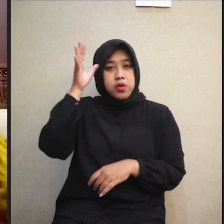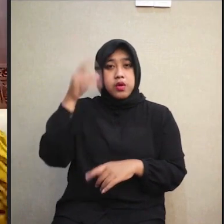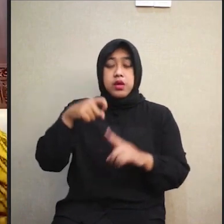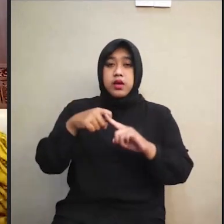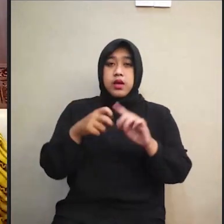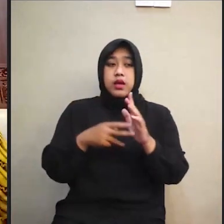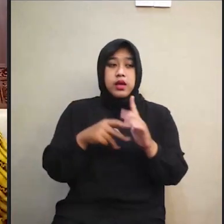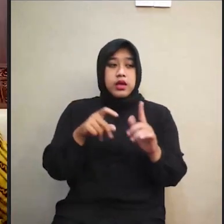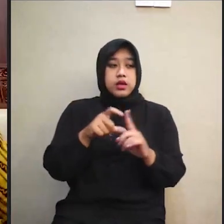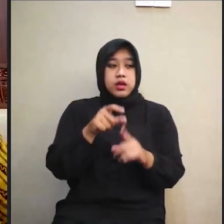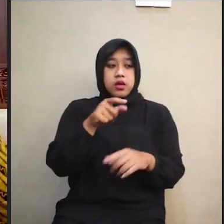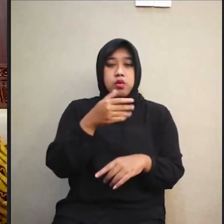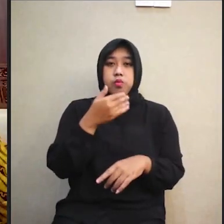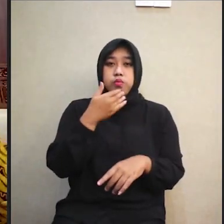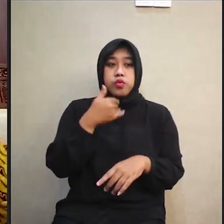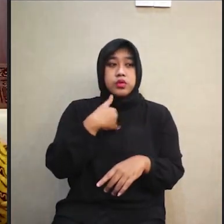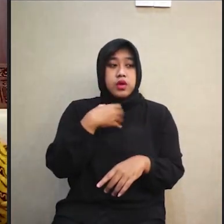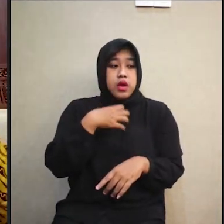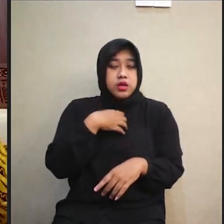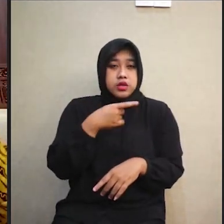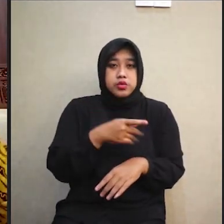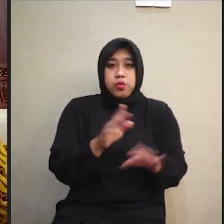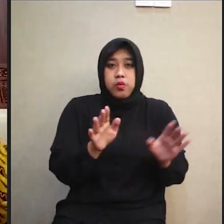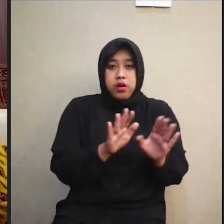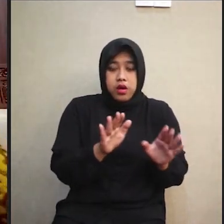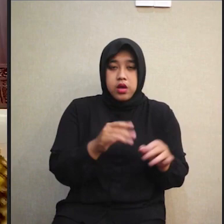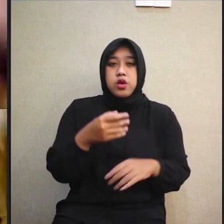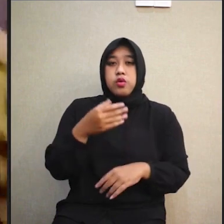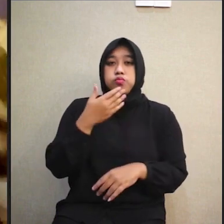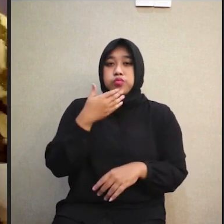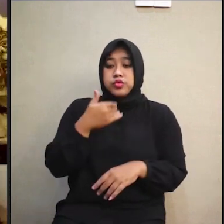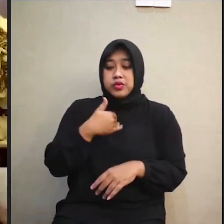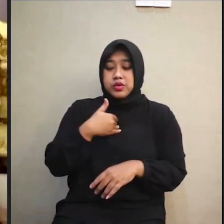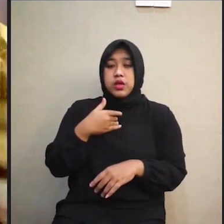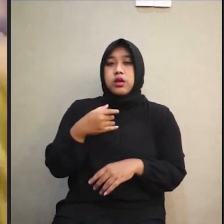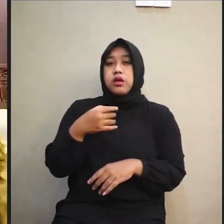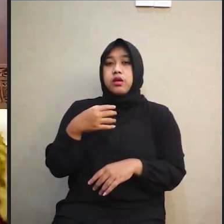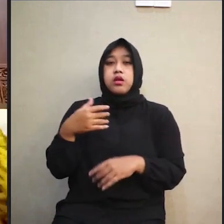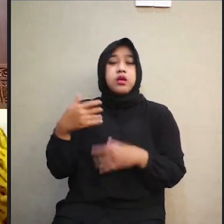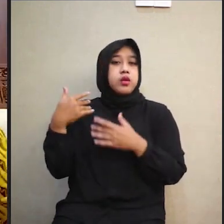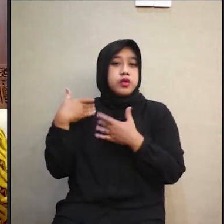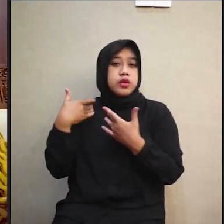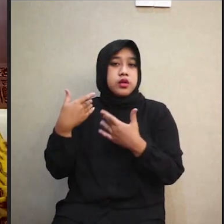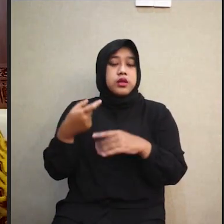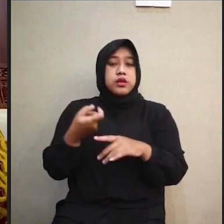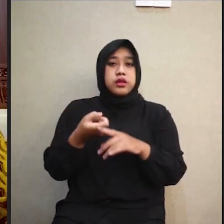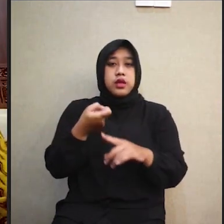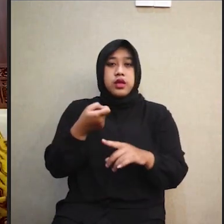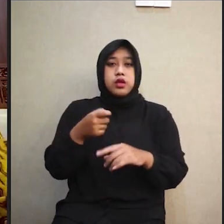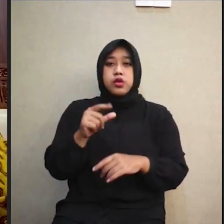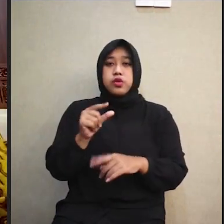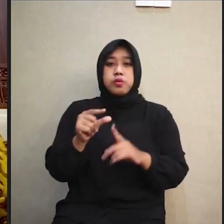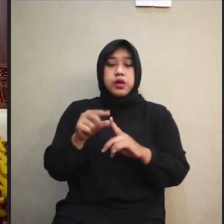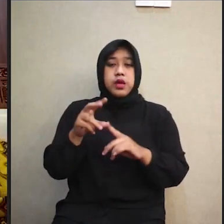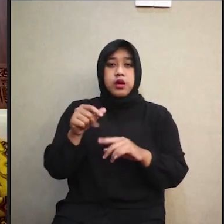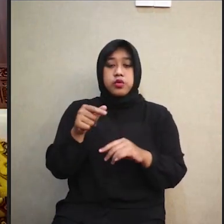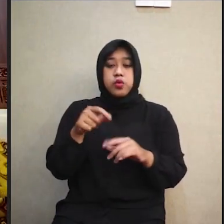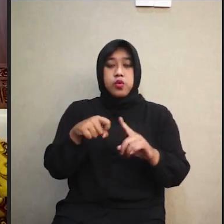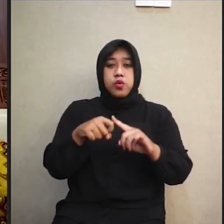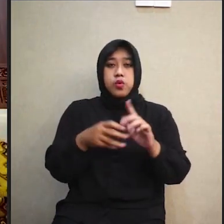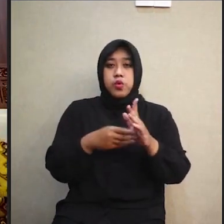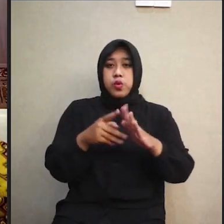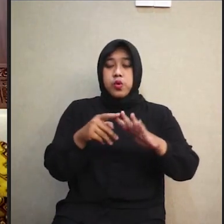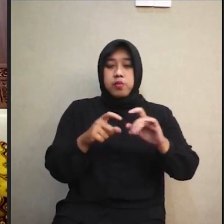ke situ jadi yang punya wewenang untuk adalah teman-teman Komnas HAM makanya kemasan